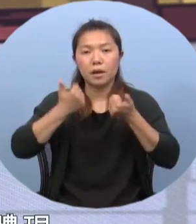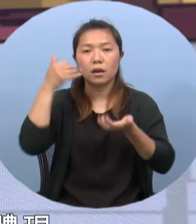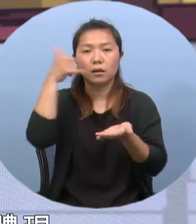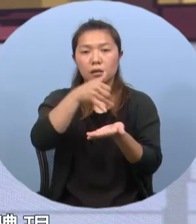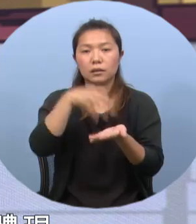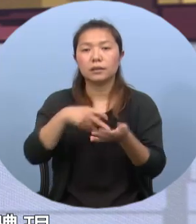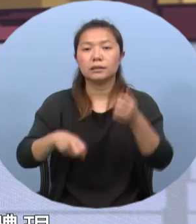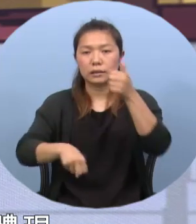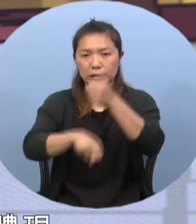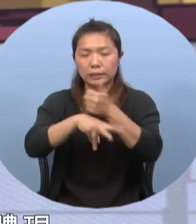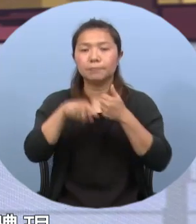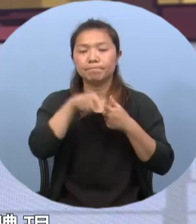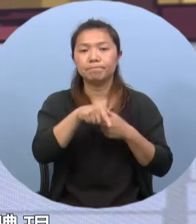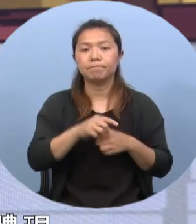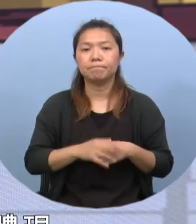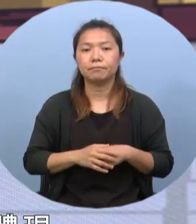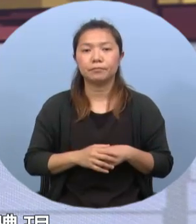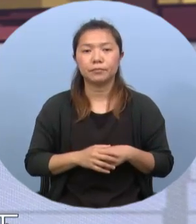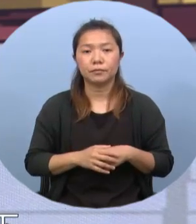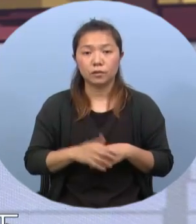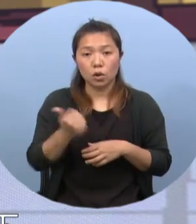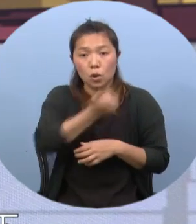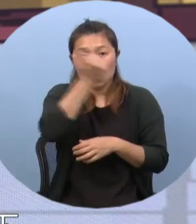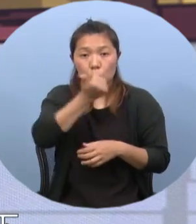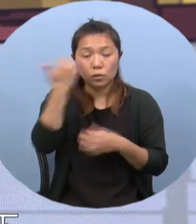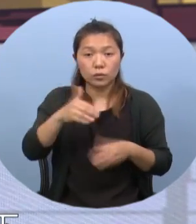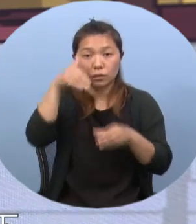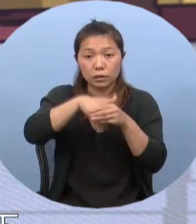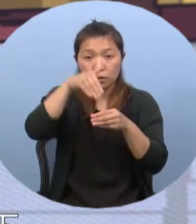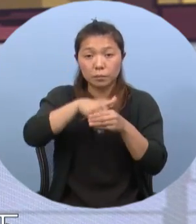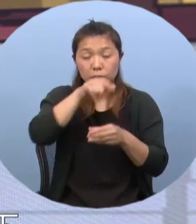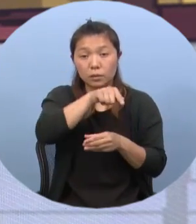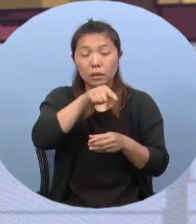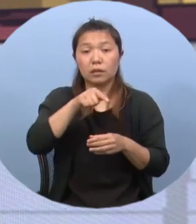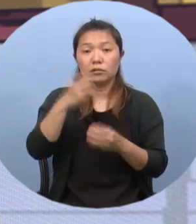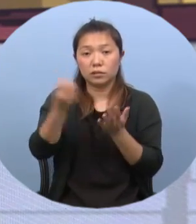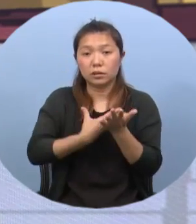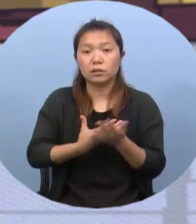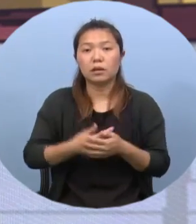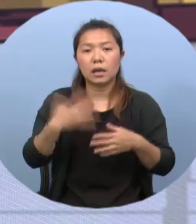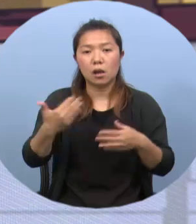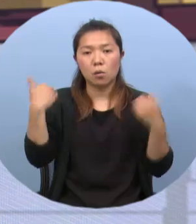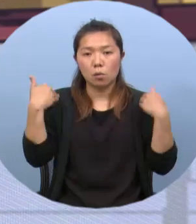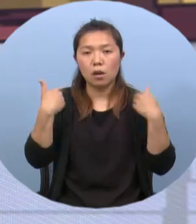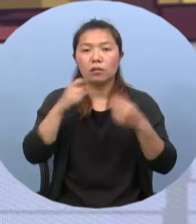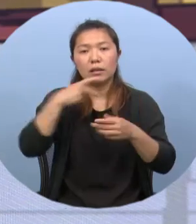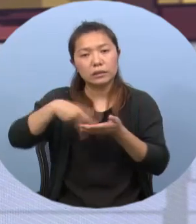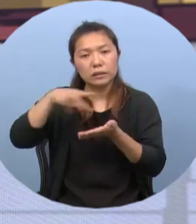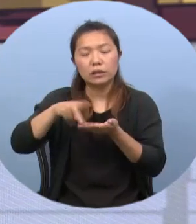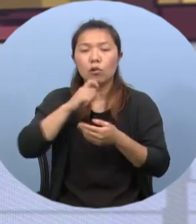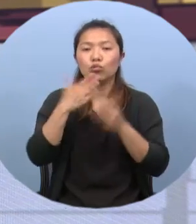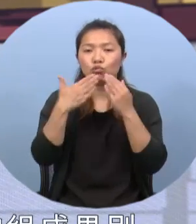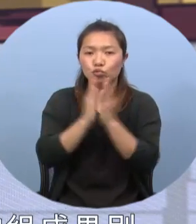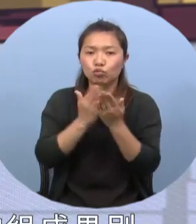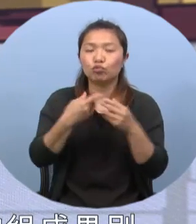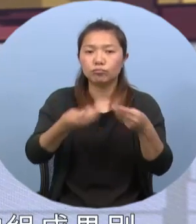身就是一國兩制的體驗。在完善之後的選舉制度，體育、演藝、文化和出版